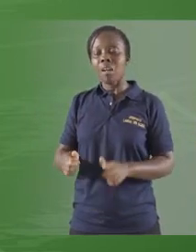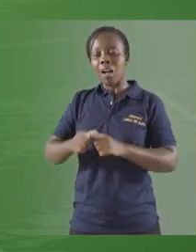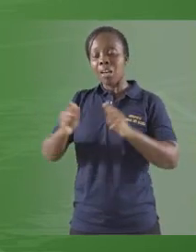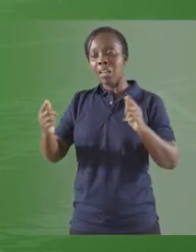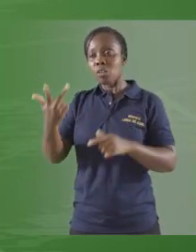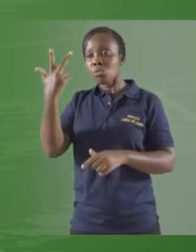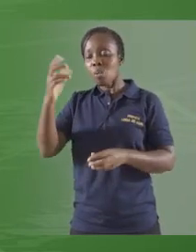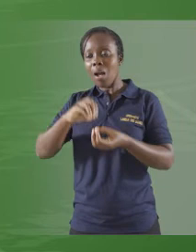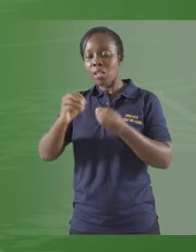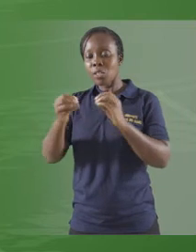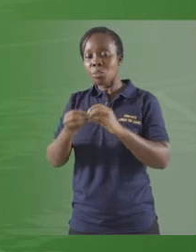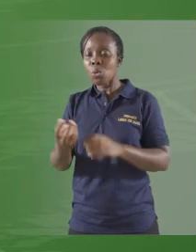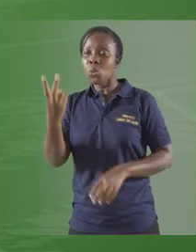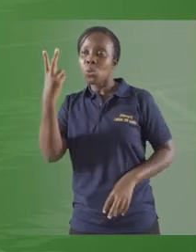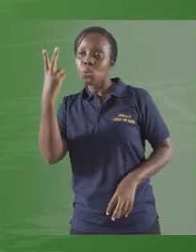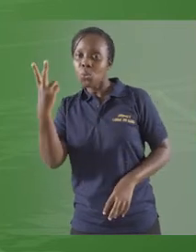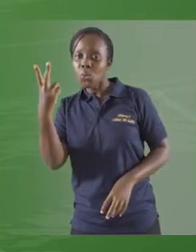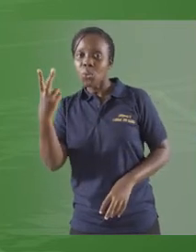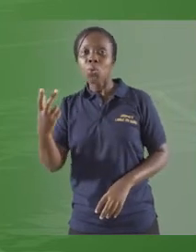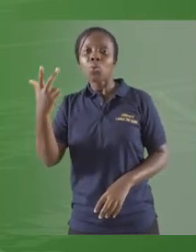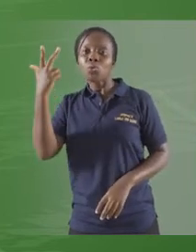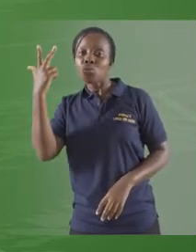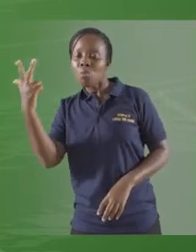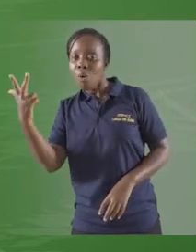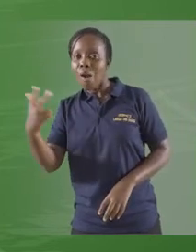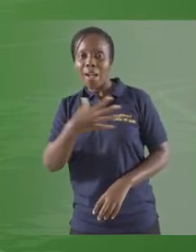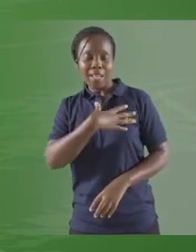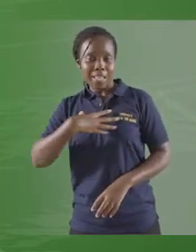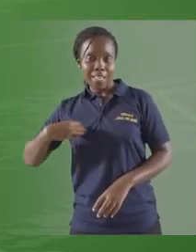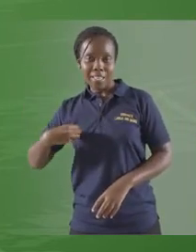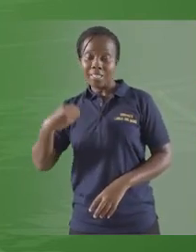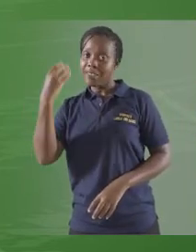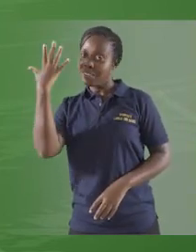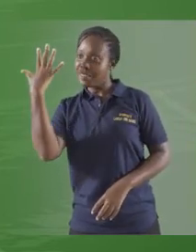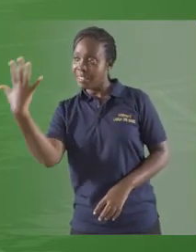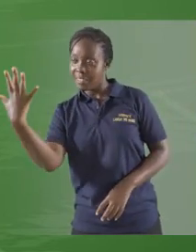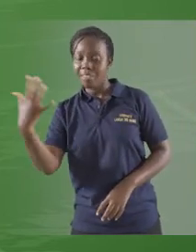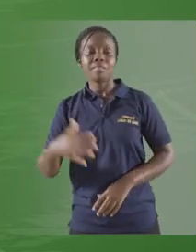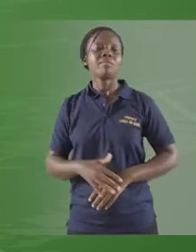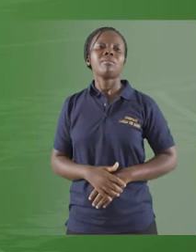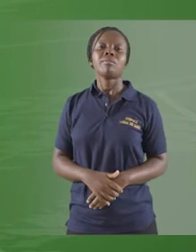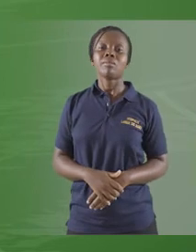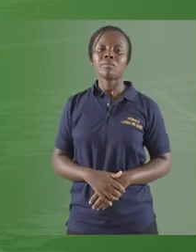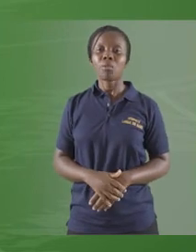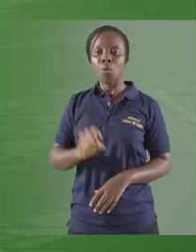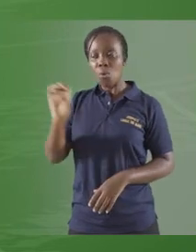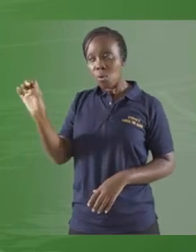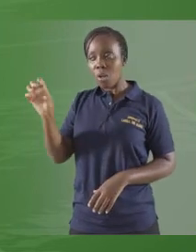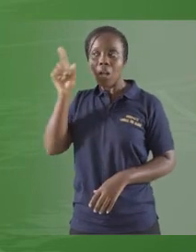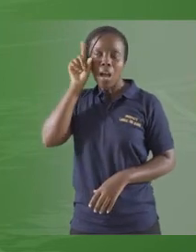3, 2, grand 3, 3 et grand 3, 5,